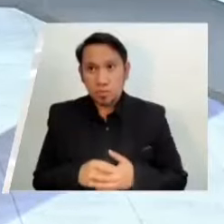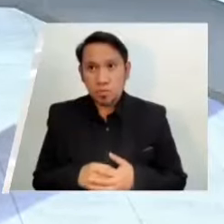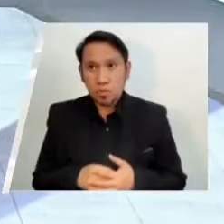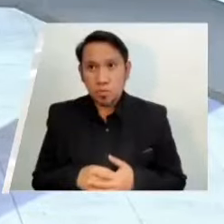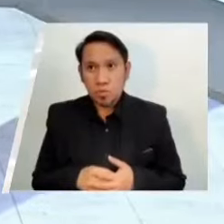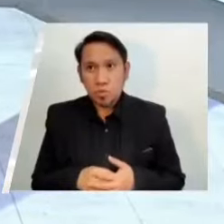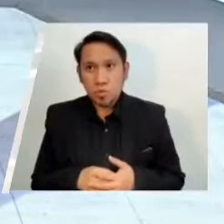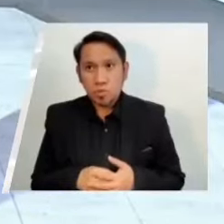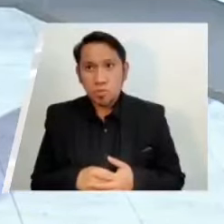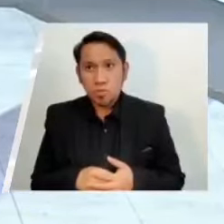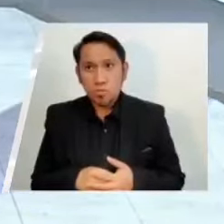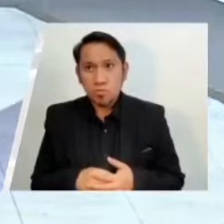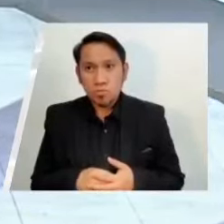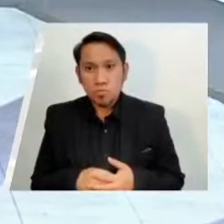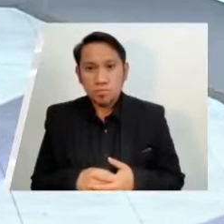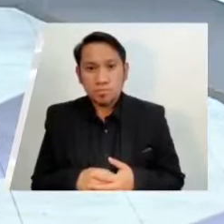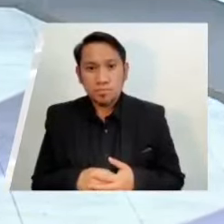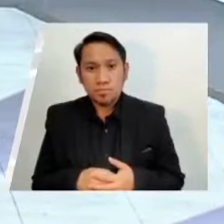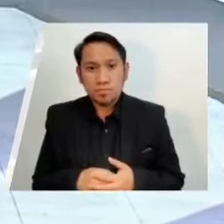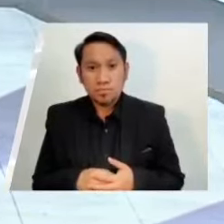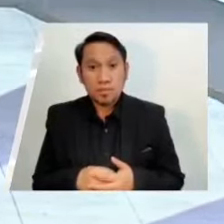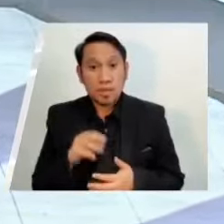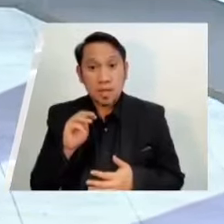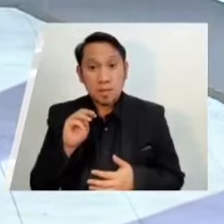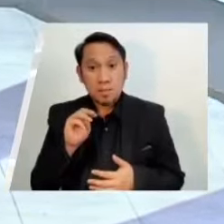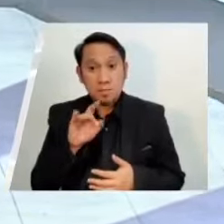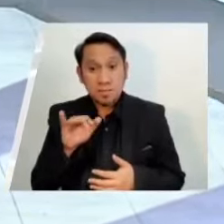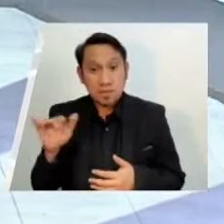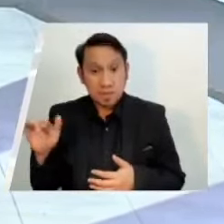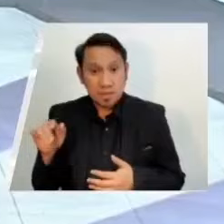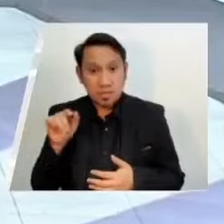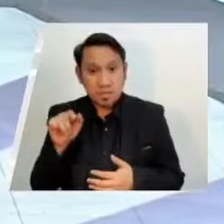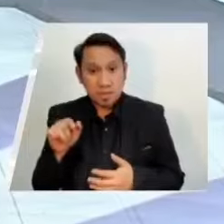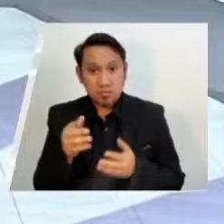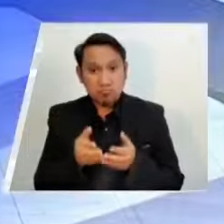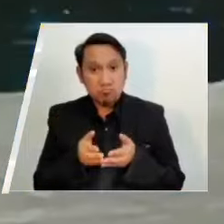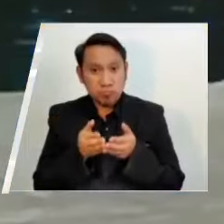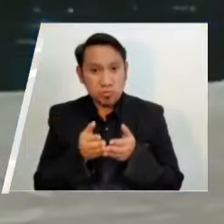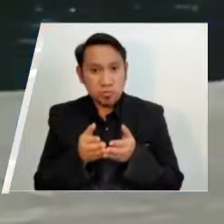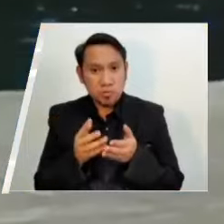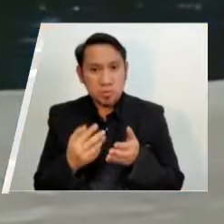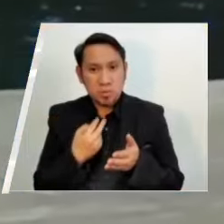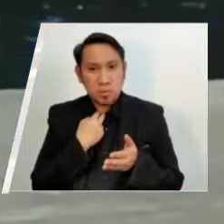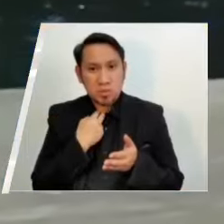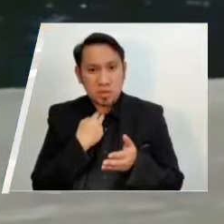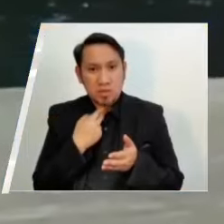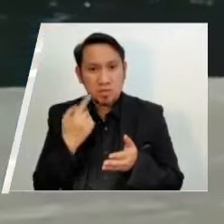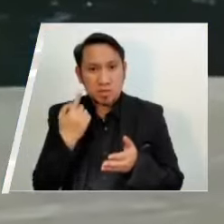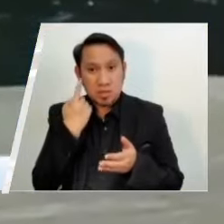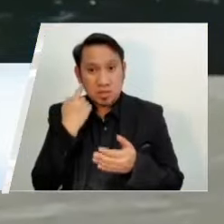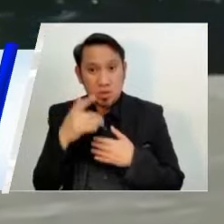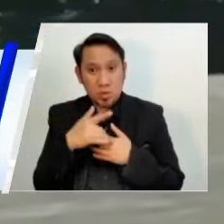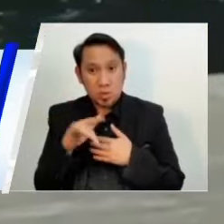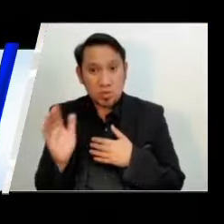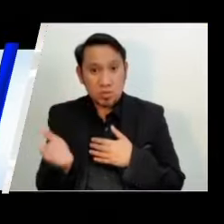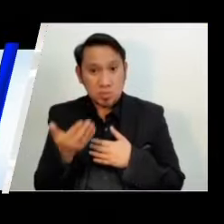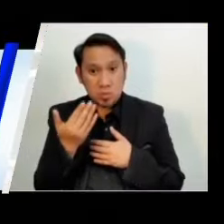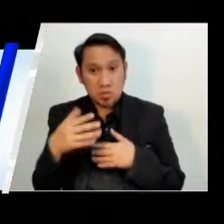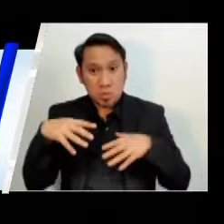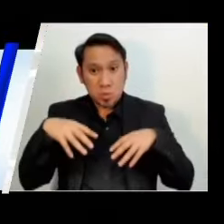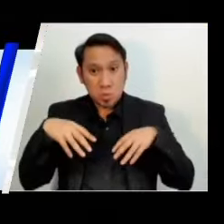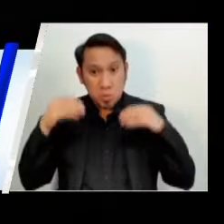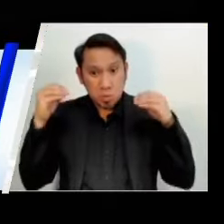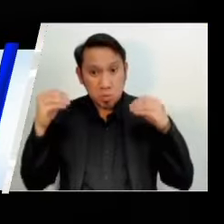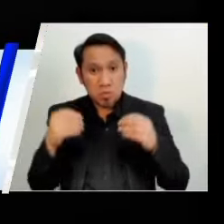Tatlo oras na tumirik sa laot sa Misamis Oriental ang isang passenger vessel kanina madaling araw. Nawalan pa ng kuryente sa barko na galing Cebu City